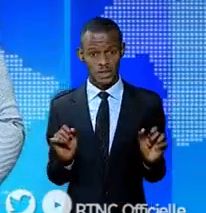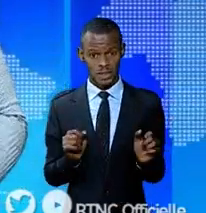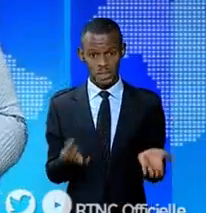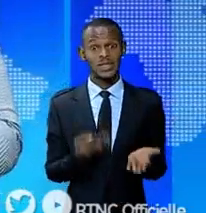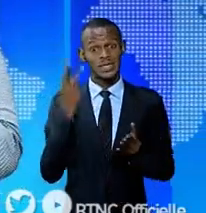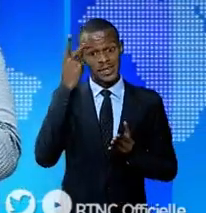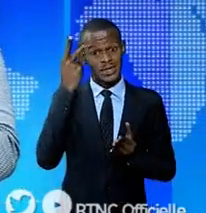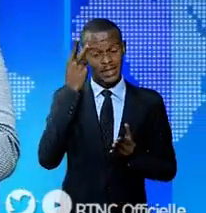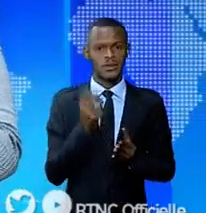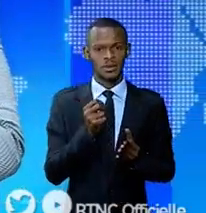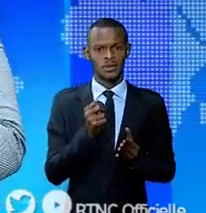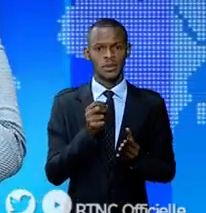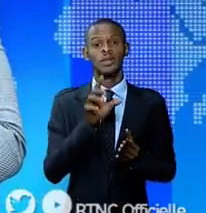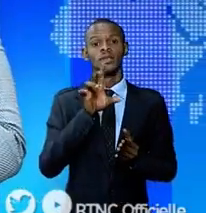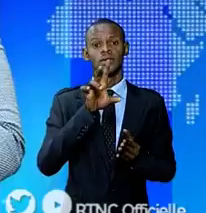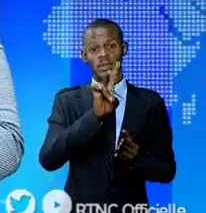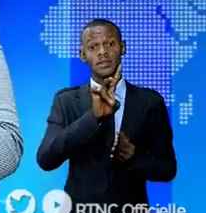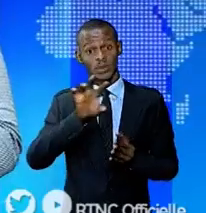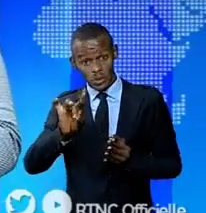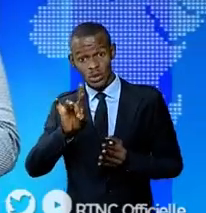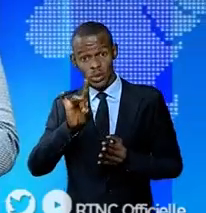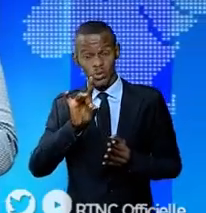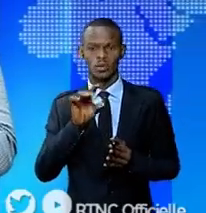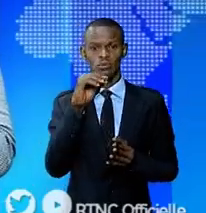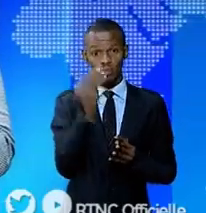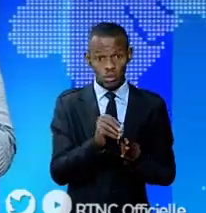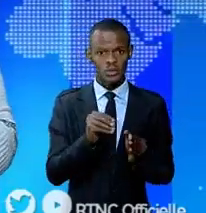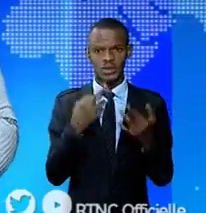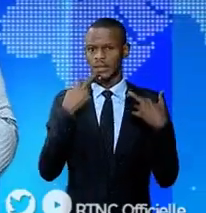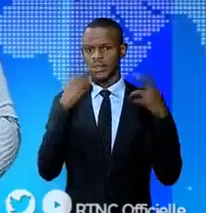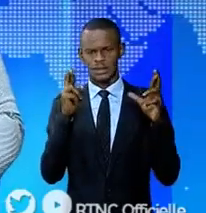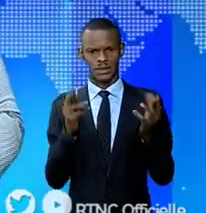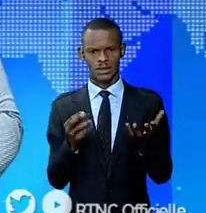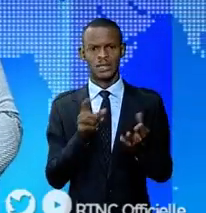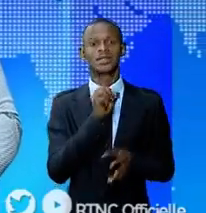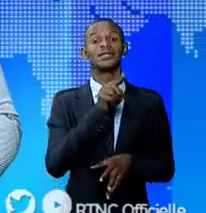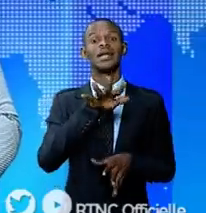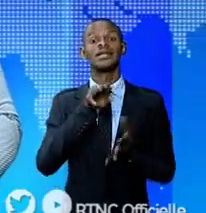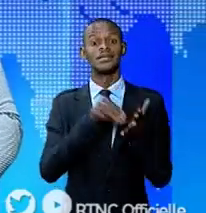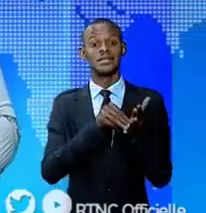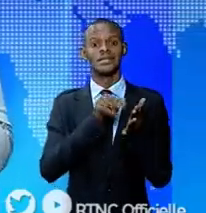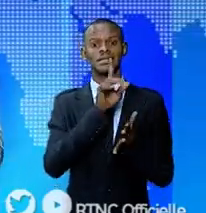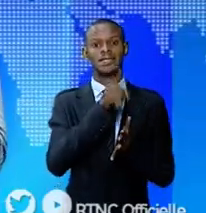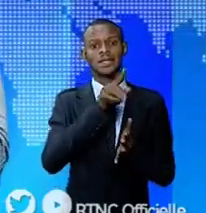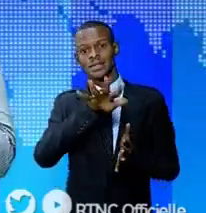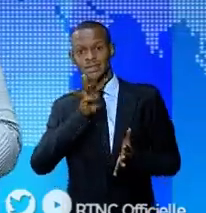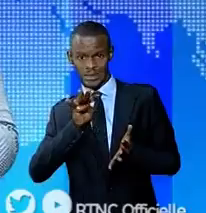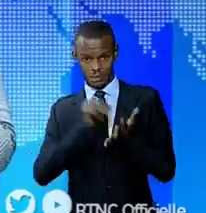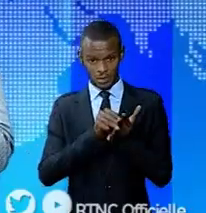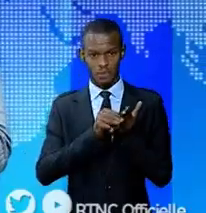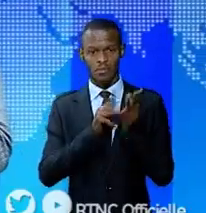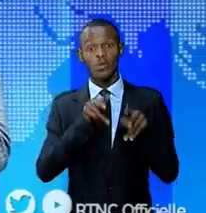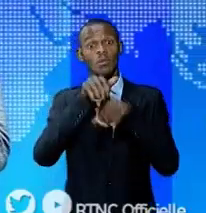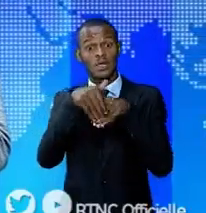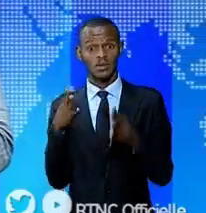des réussites avec 154 000 participants. On compte pour la ville de Kinshasa 26 lauréats qui se sont distingués dans deux